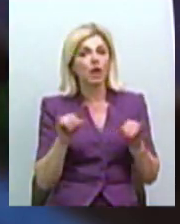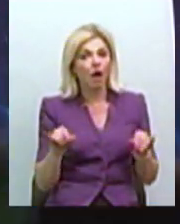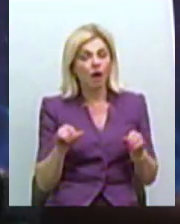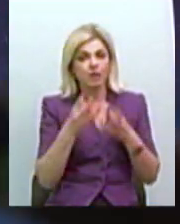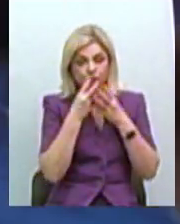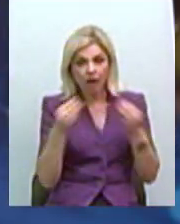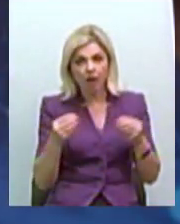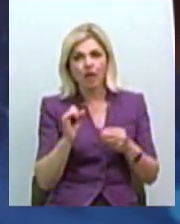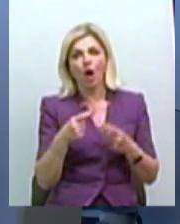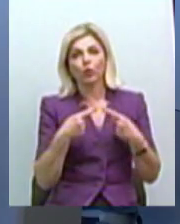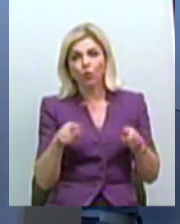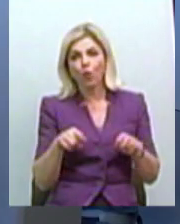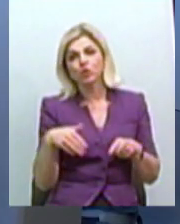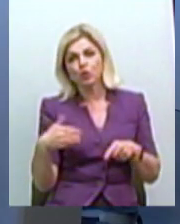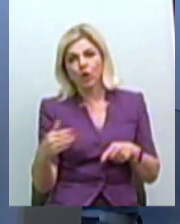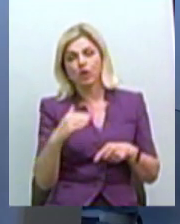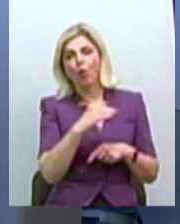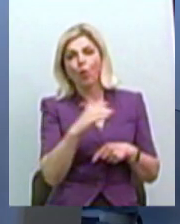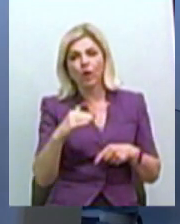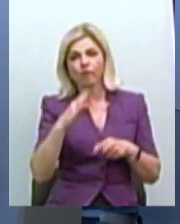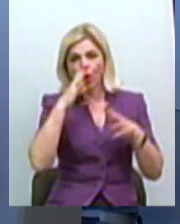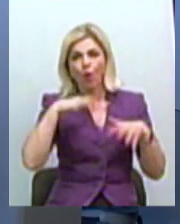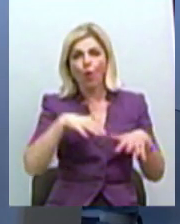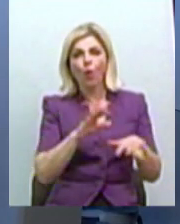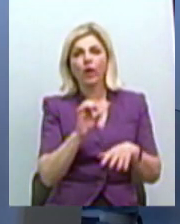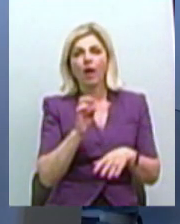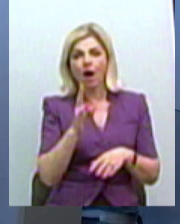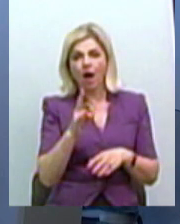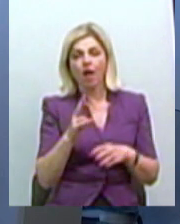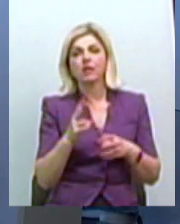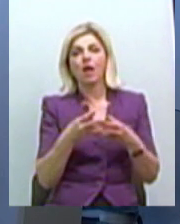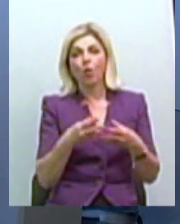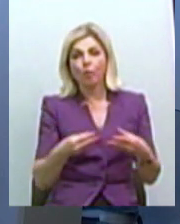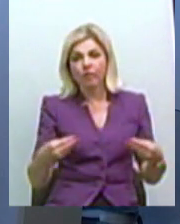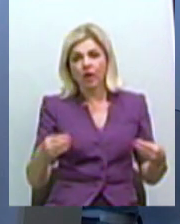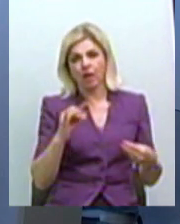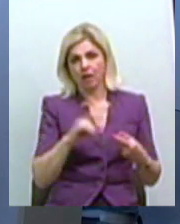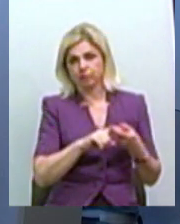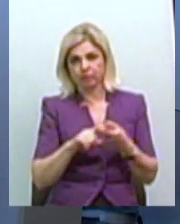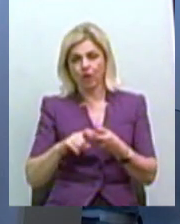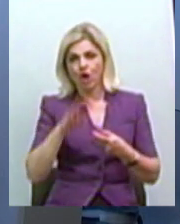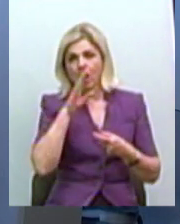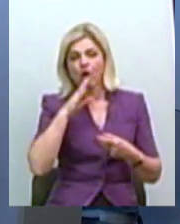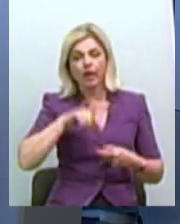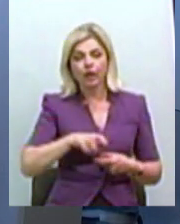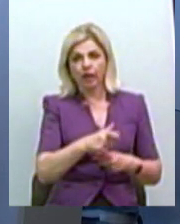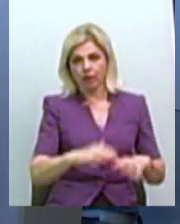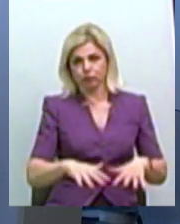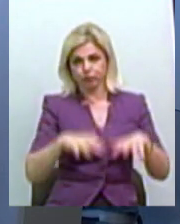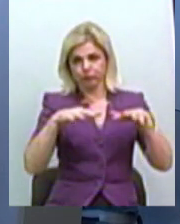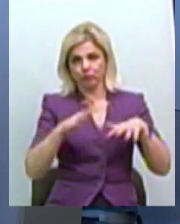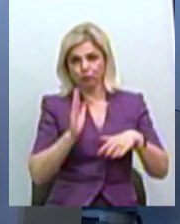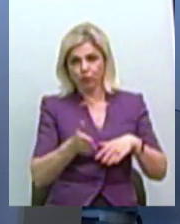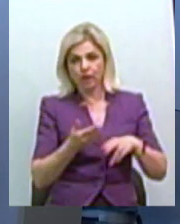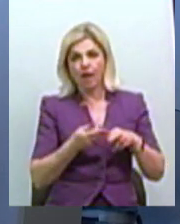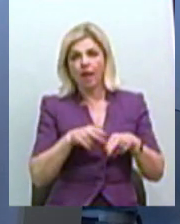что уровень воды океана повышается. Это никак на грунте не отразится? Отразится, безусловно, отразится. Потому что, во-первых, эта